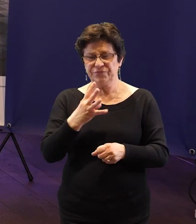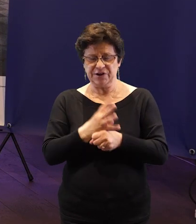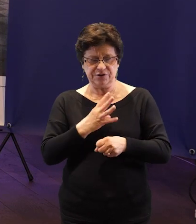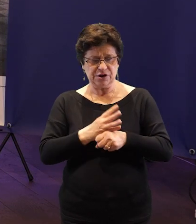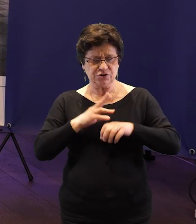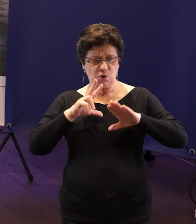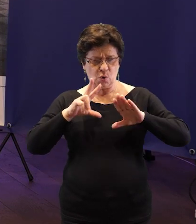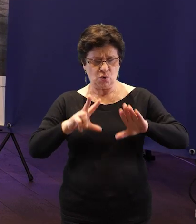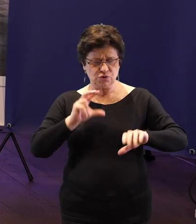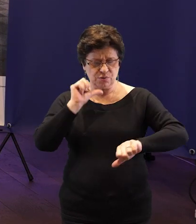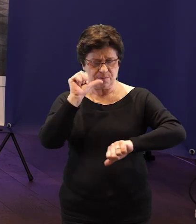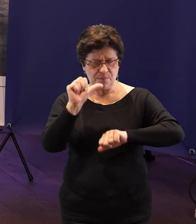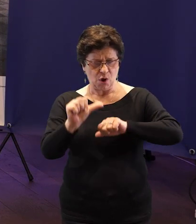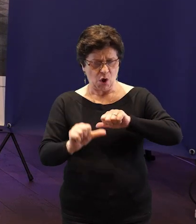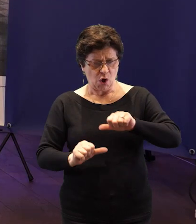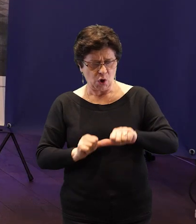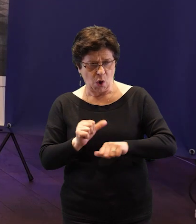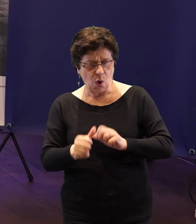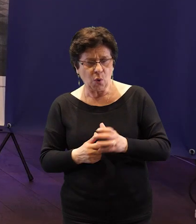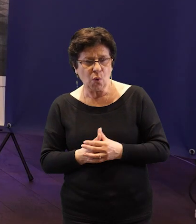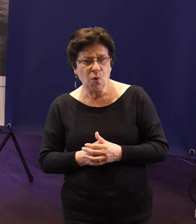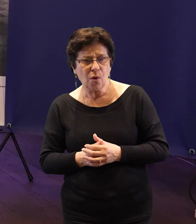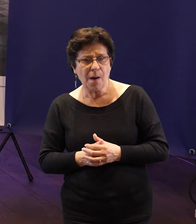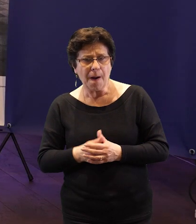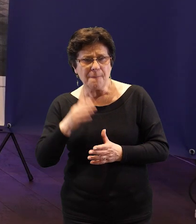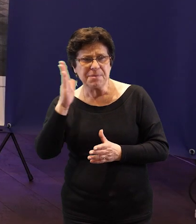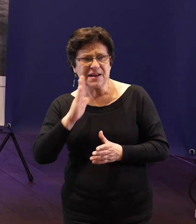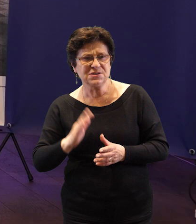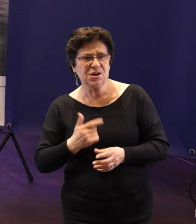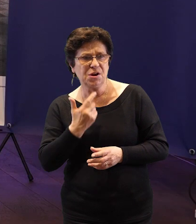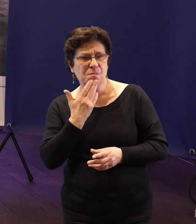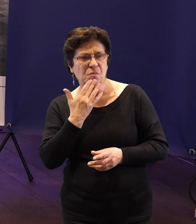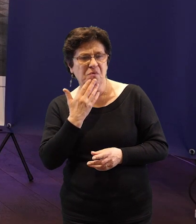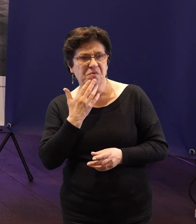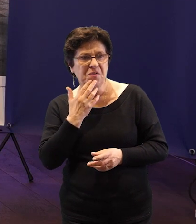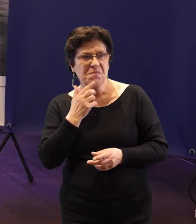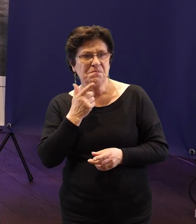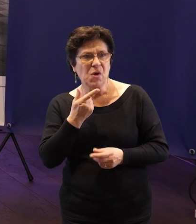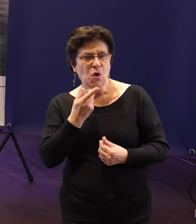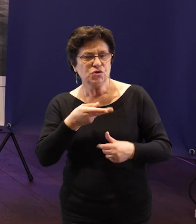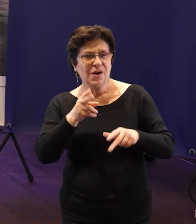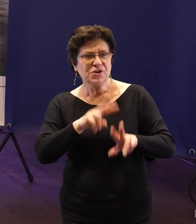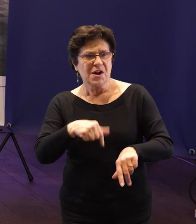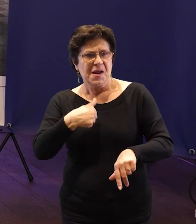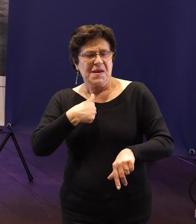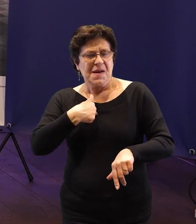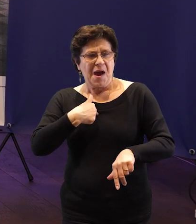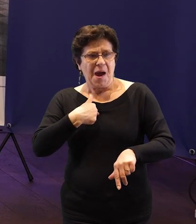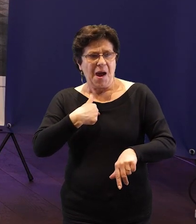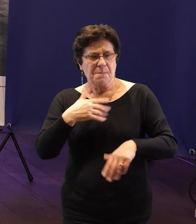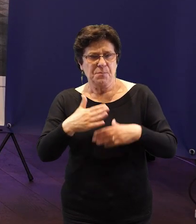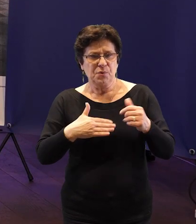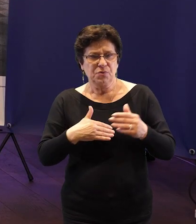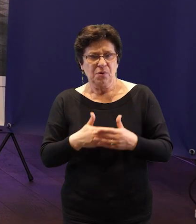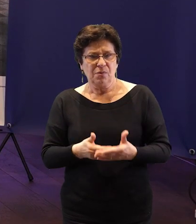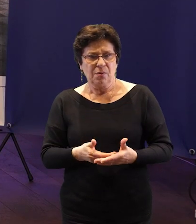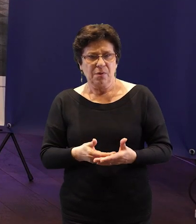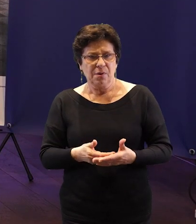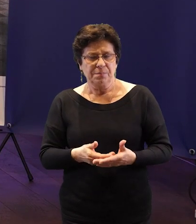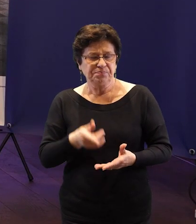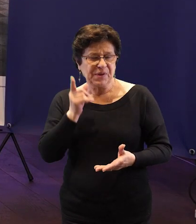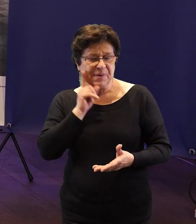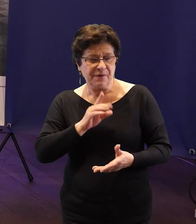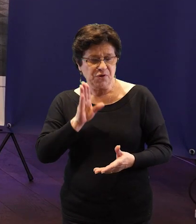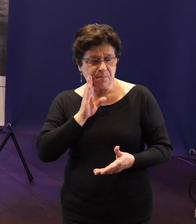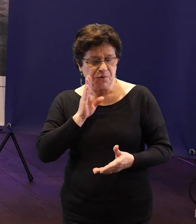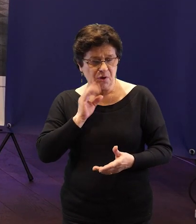roku w Brazylii daje takie oświadczenie do prasy? No, pan Józef Starzyczny przebywał w więzieniu,